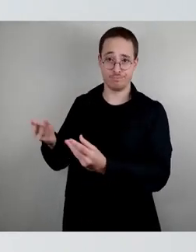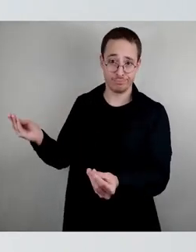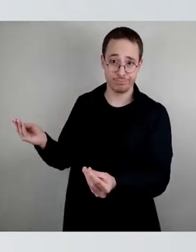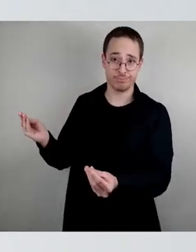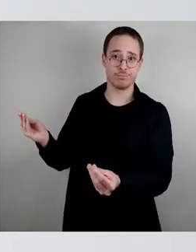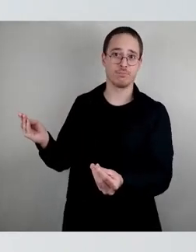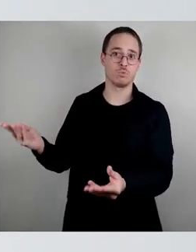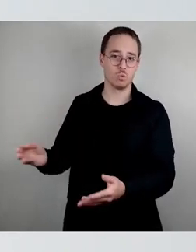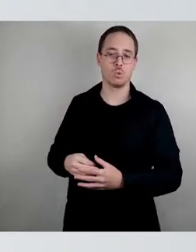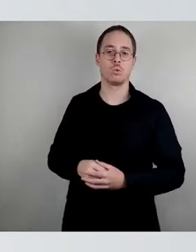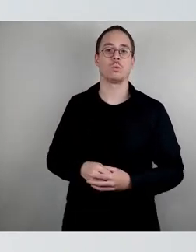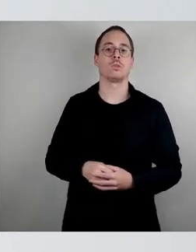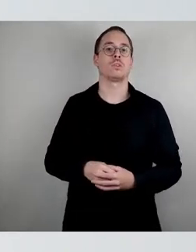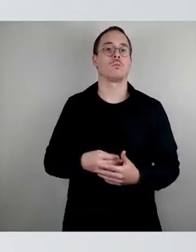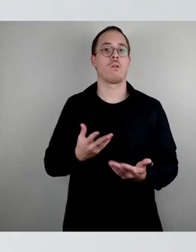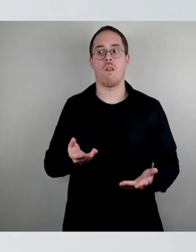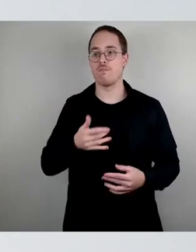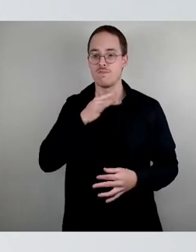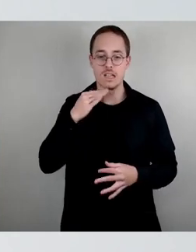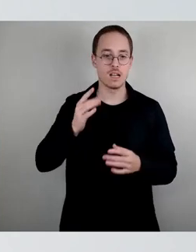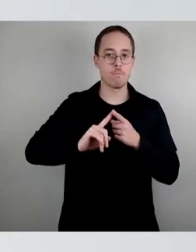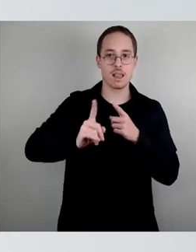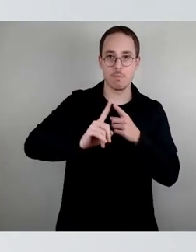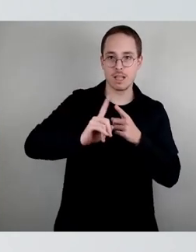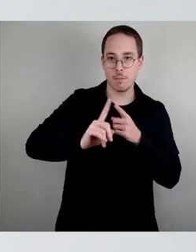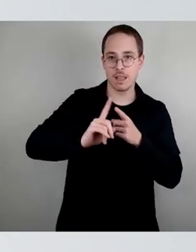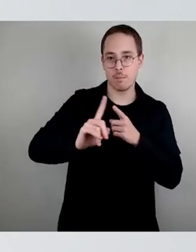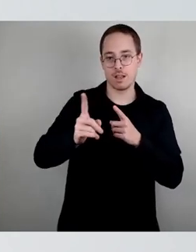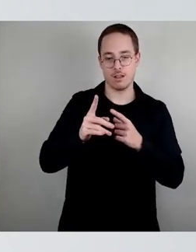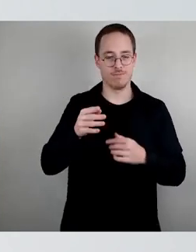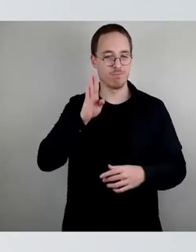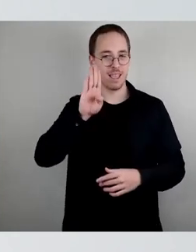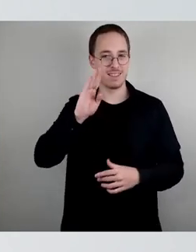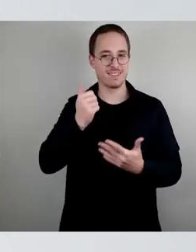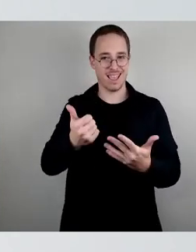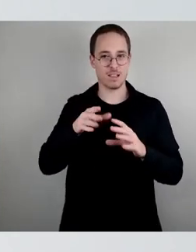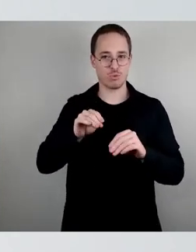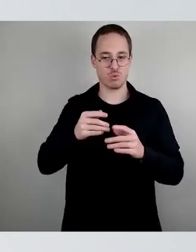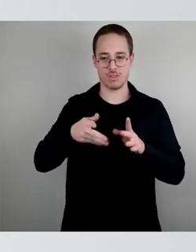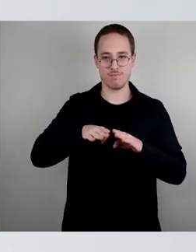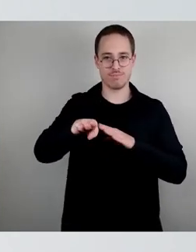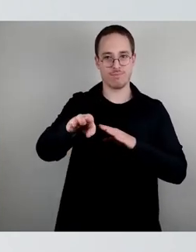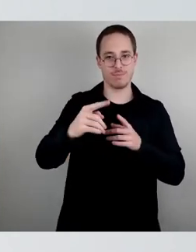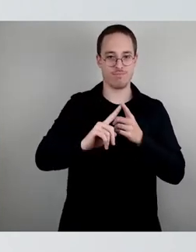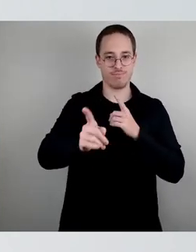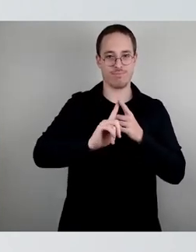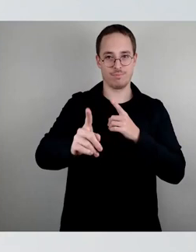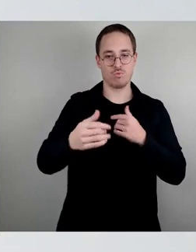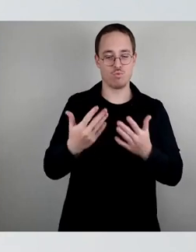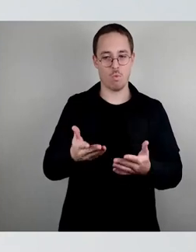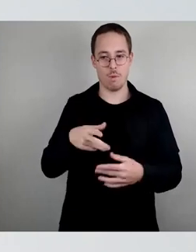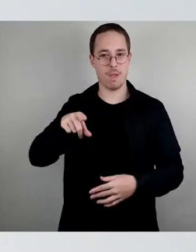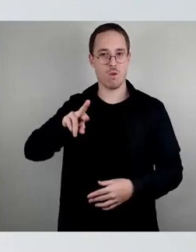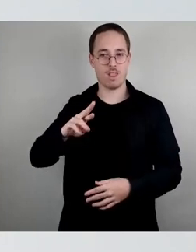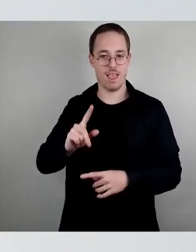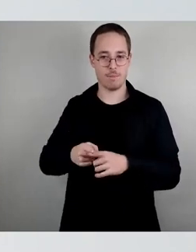von Einpendlerinnen und Einpendlern, die wir gerade über die B6 haben, den Bedarf an dem PNR-Platz. Dafür haben Sie auch schon den